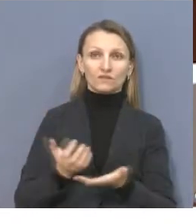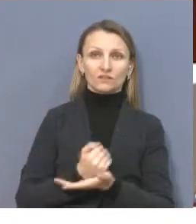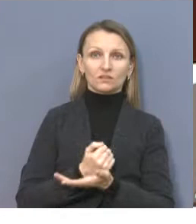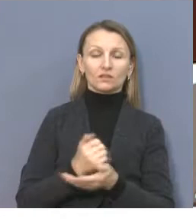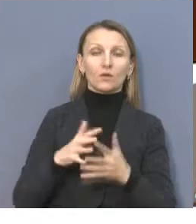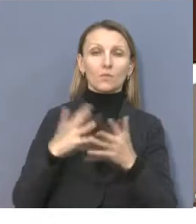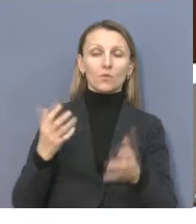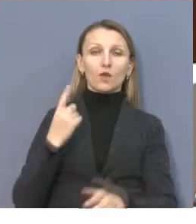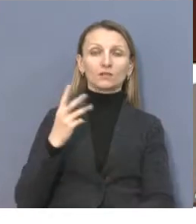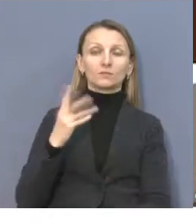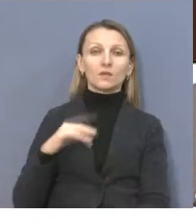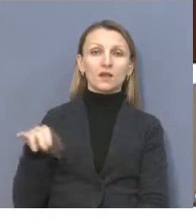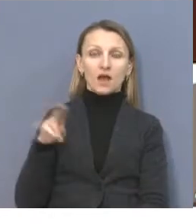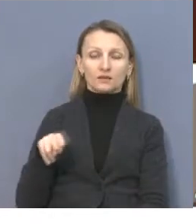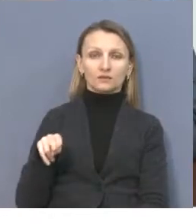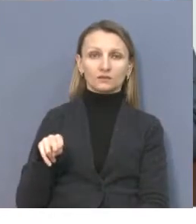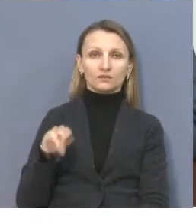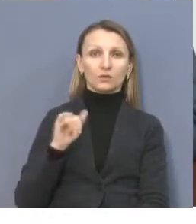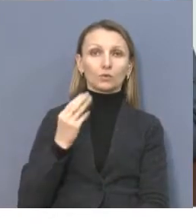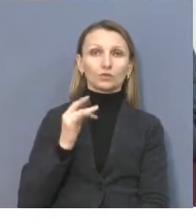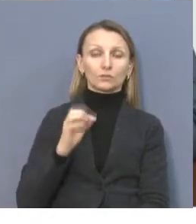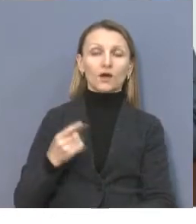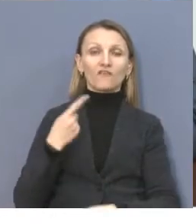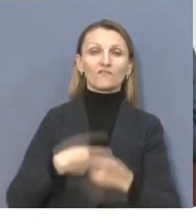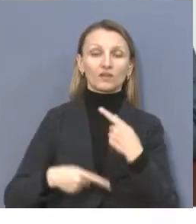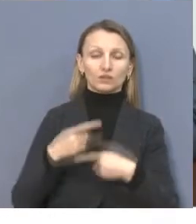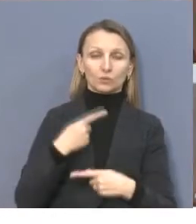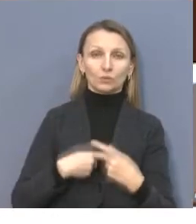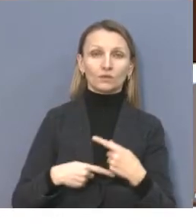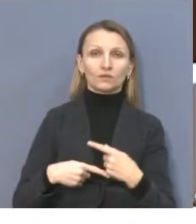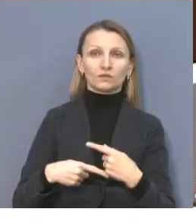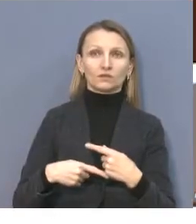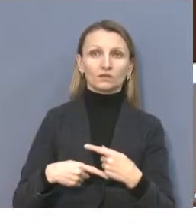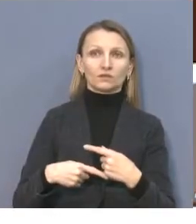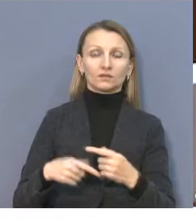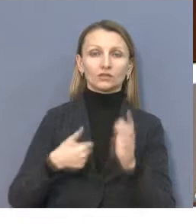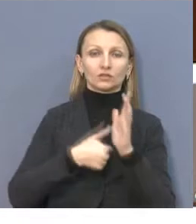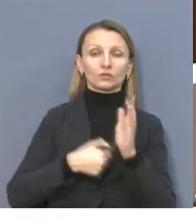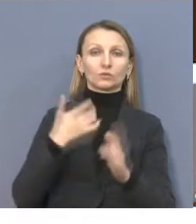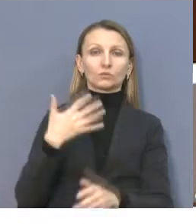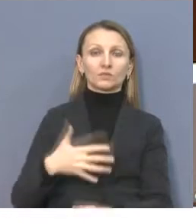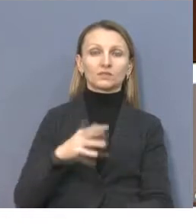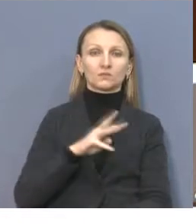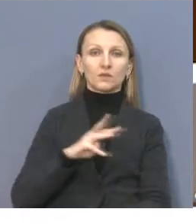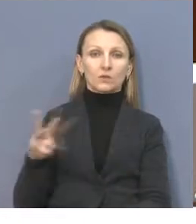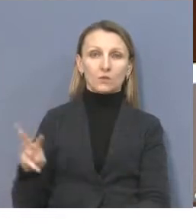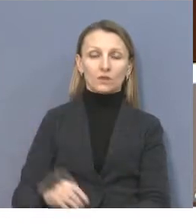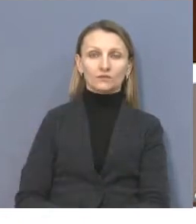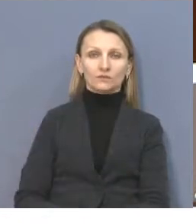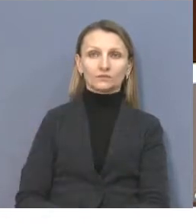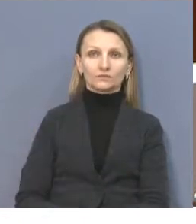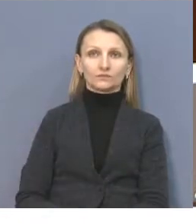миллиарда установлен у всех у нас составил размещены все в 600 и 650 миллионов вмещающих